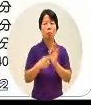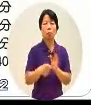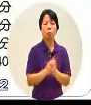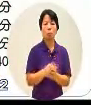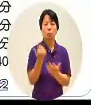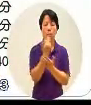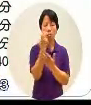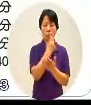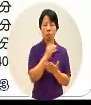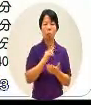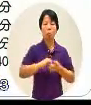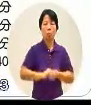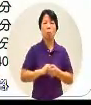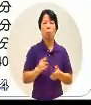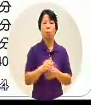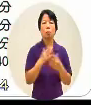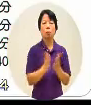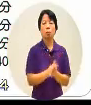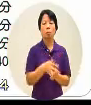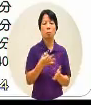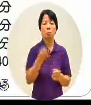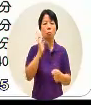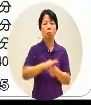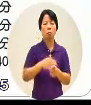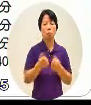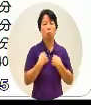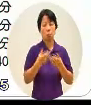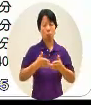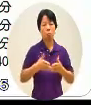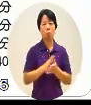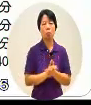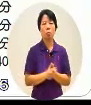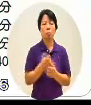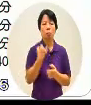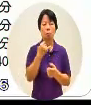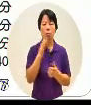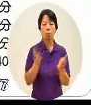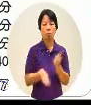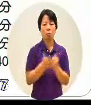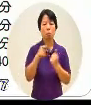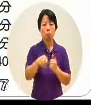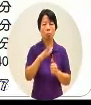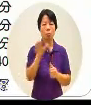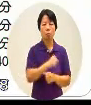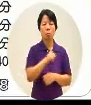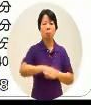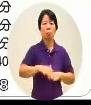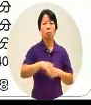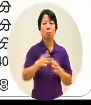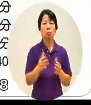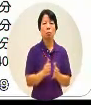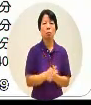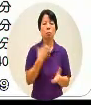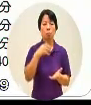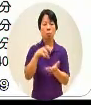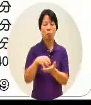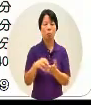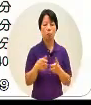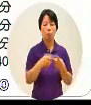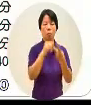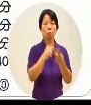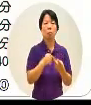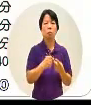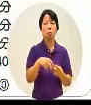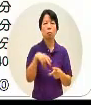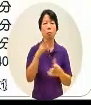定啊，还有这些都是要花钱的，都爱开钱去补习吼，靠堂去得到家啦吼，我靠，我都摕到证照啦，我靠，我都摕